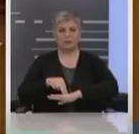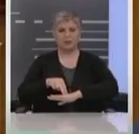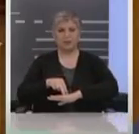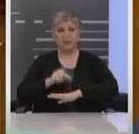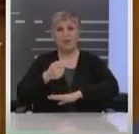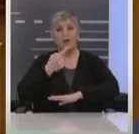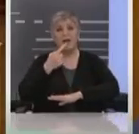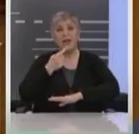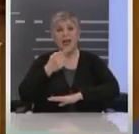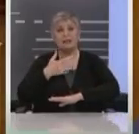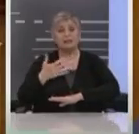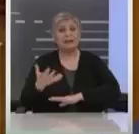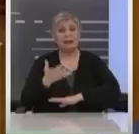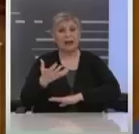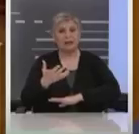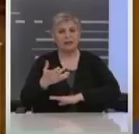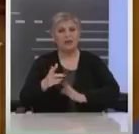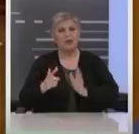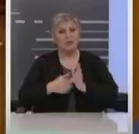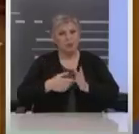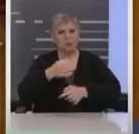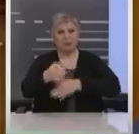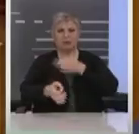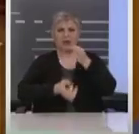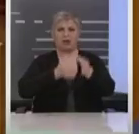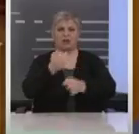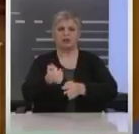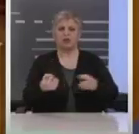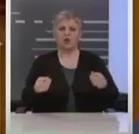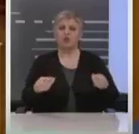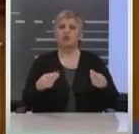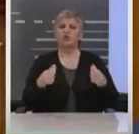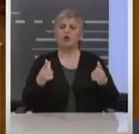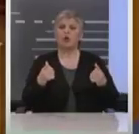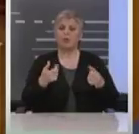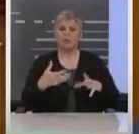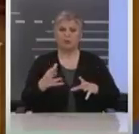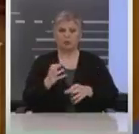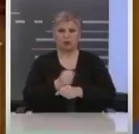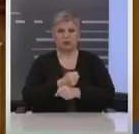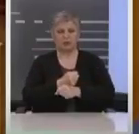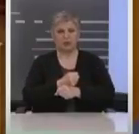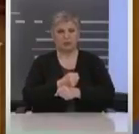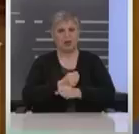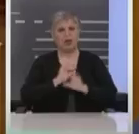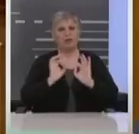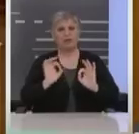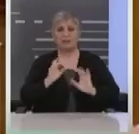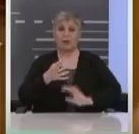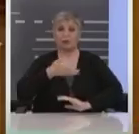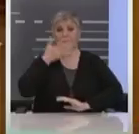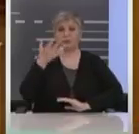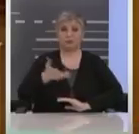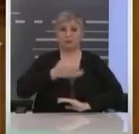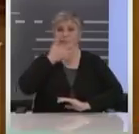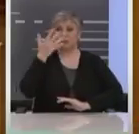υποχρέωση να εξηγήσετε πώς. Όχι μόνο να λέτε πράγματα τα οποία προφανώς και ακούγονται ευχάριστα.